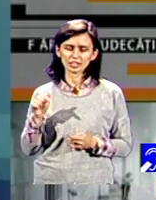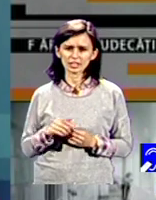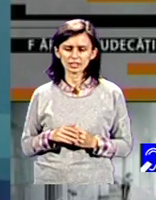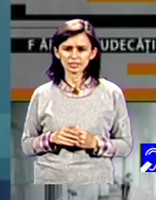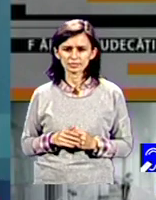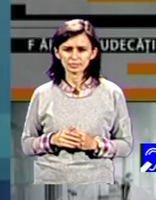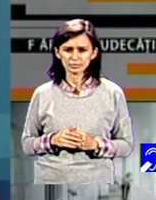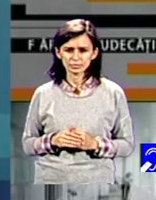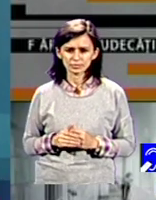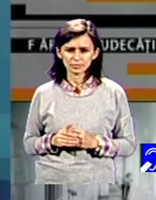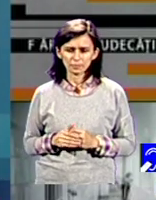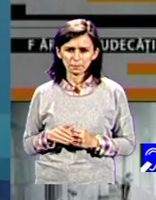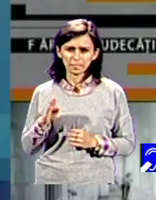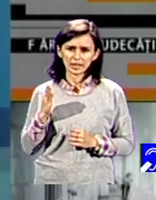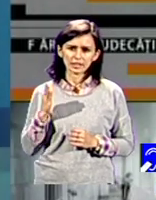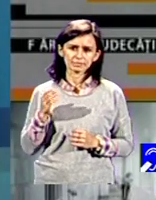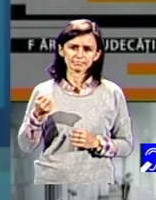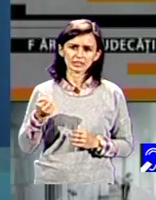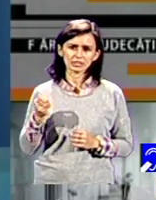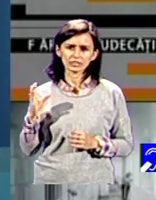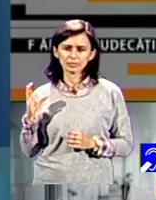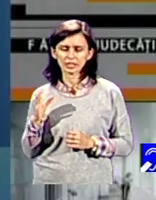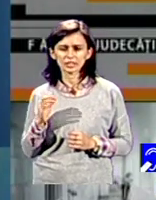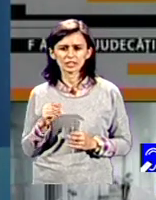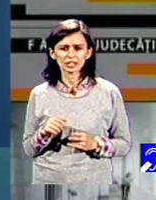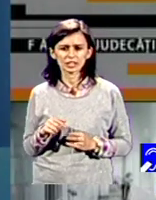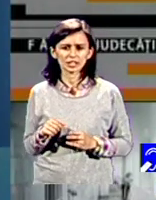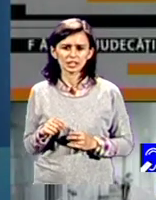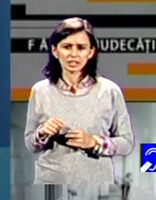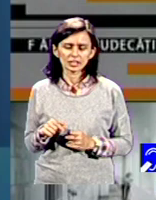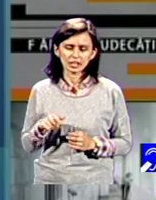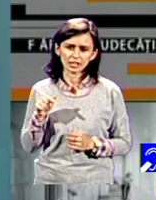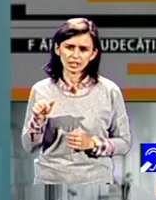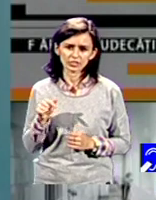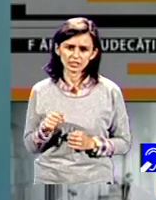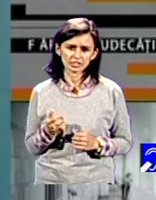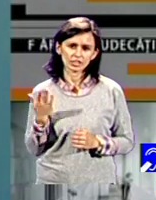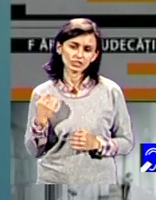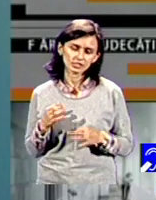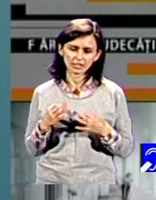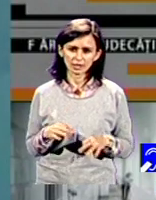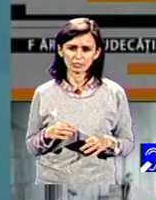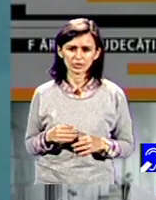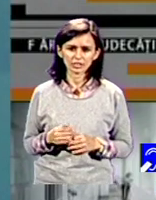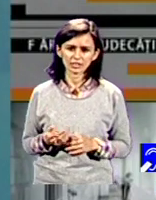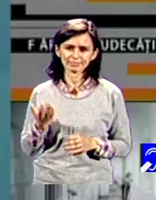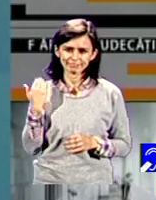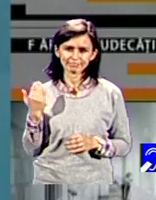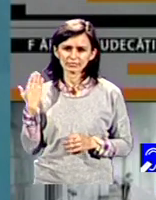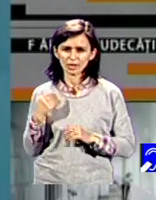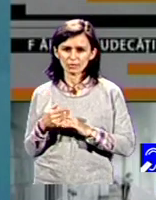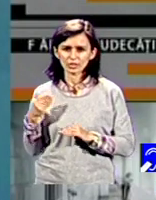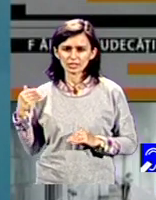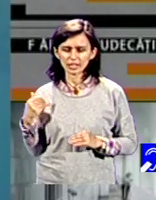relief de acest gen au precedat alfabetul ebraic asadar au fost la moda Cum acum 200 de ani pe vremea lui Valentin au e